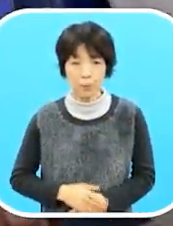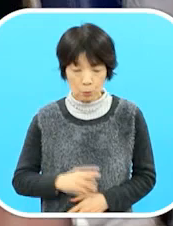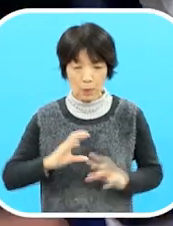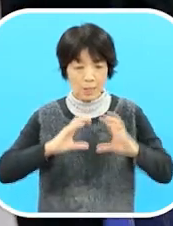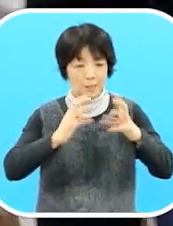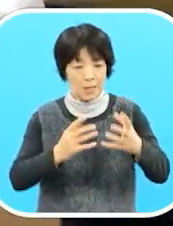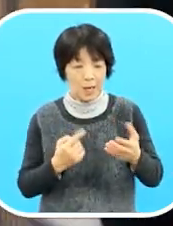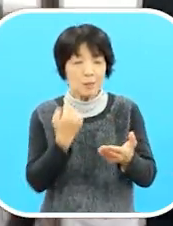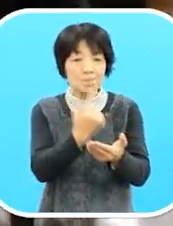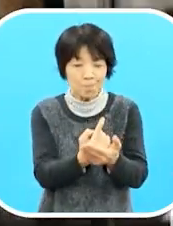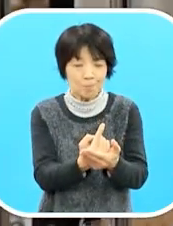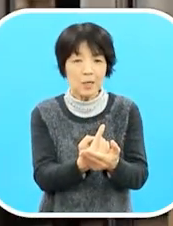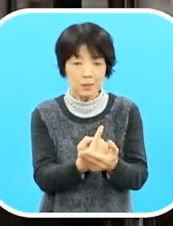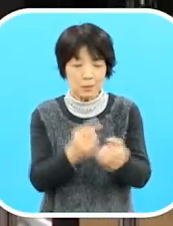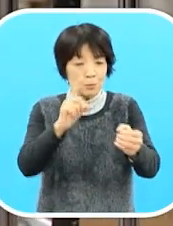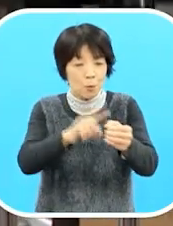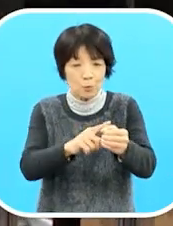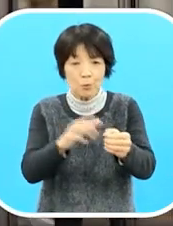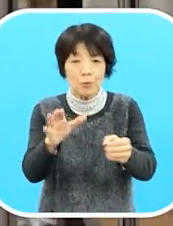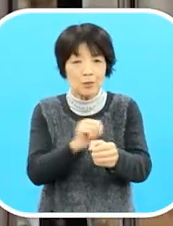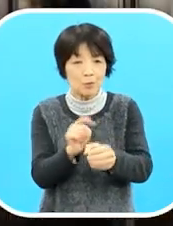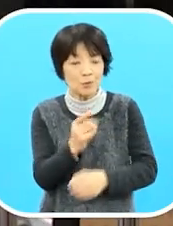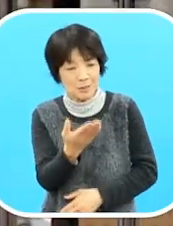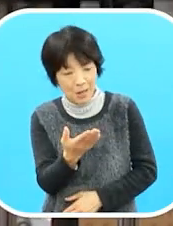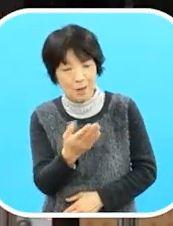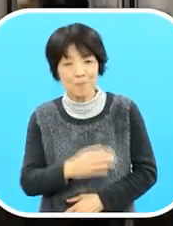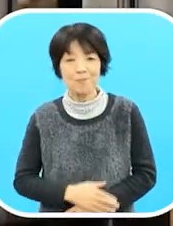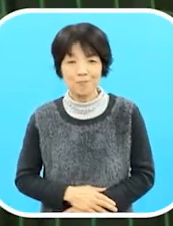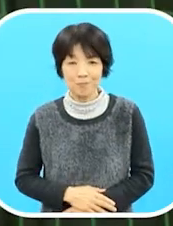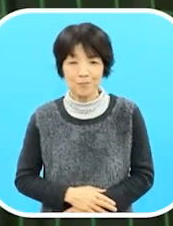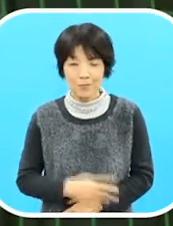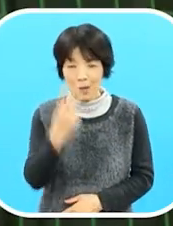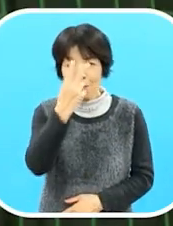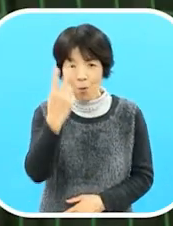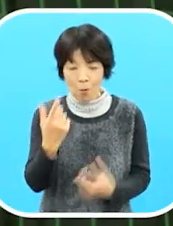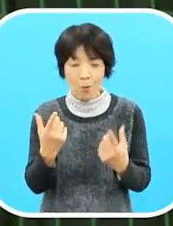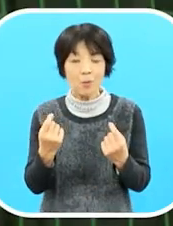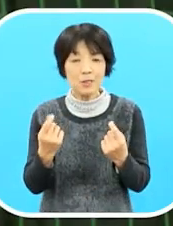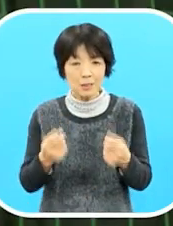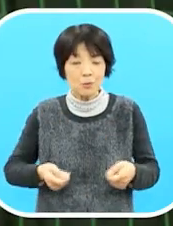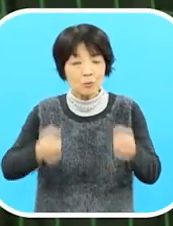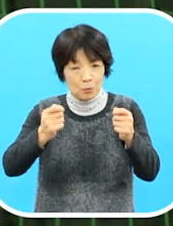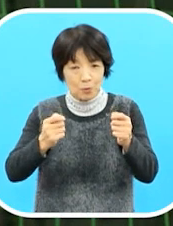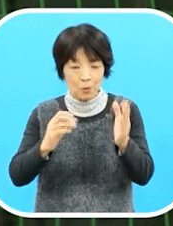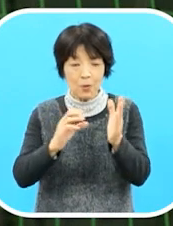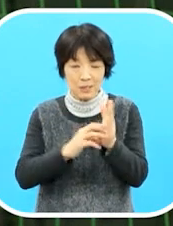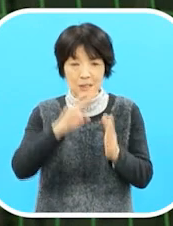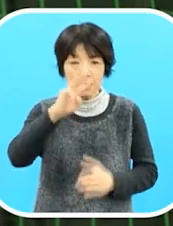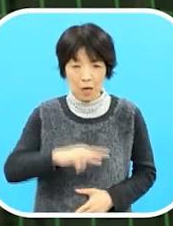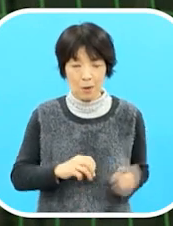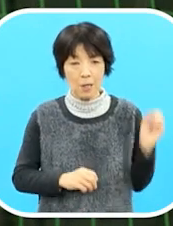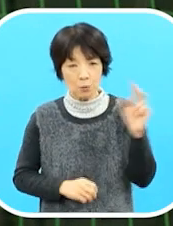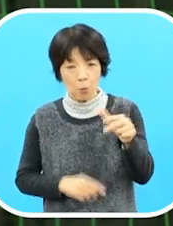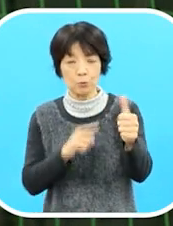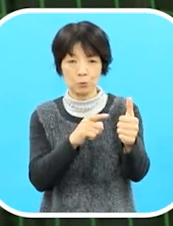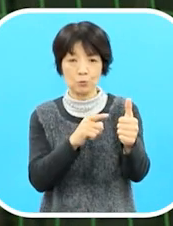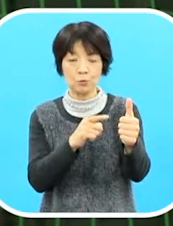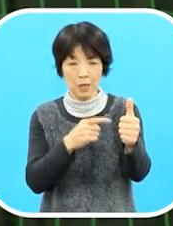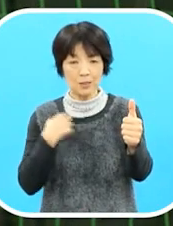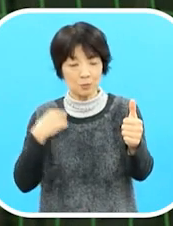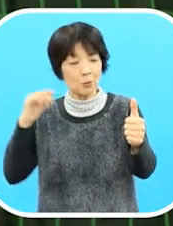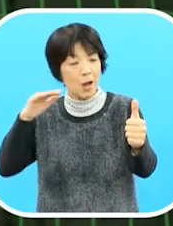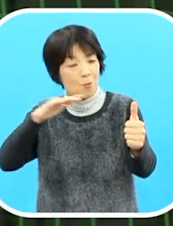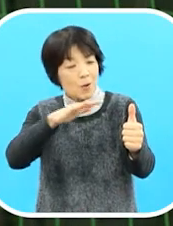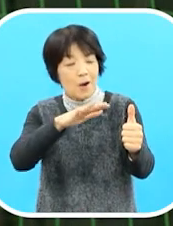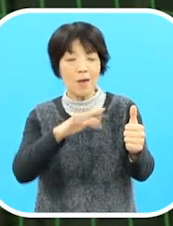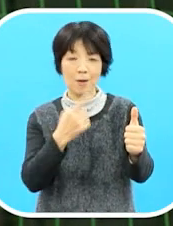を踏み入れるわけですが、目標とする選手って誰ですか？ その本校出身でもある石川投手がやっぱ自分の